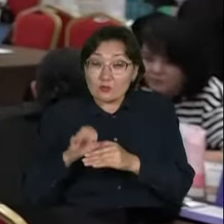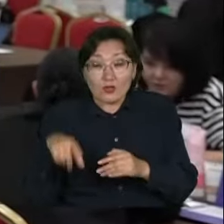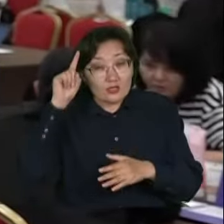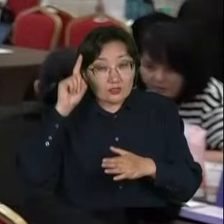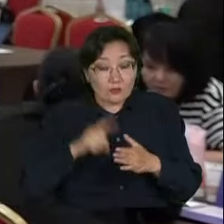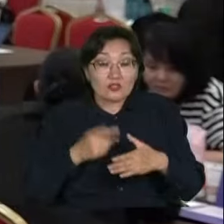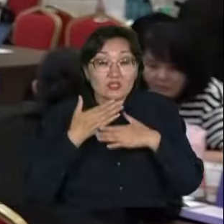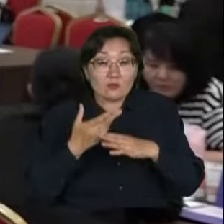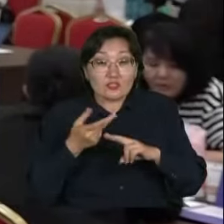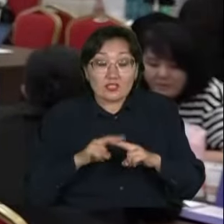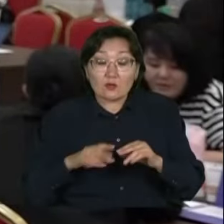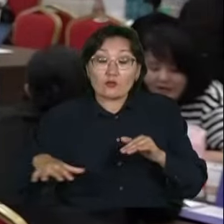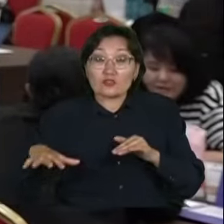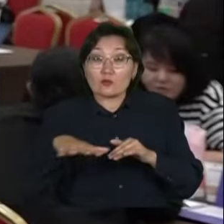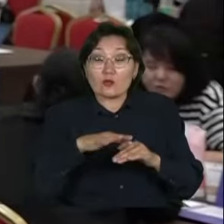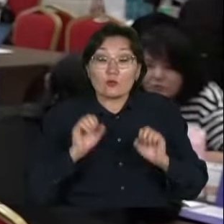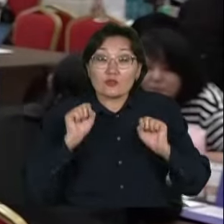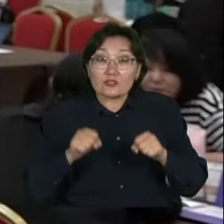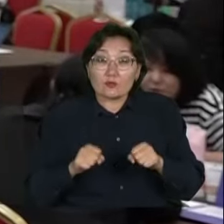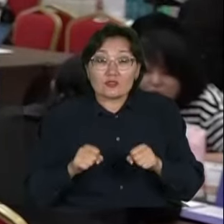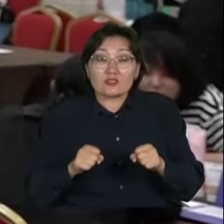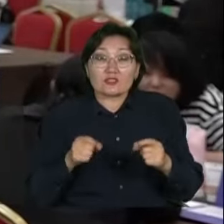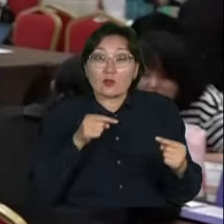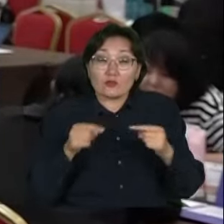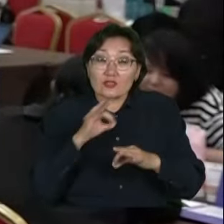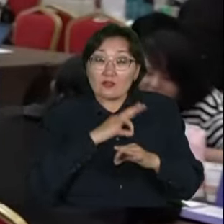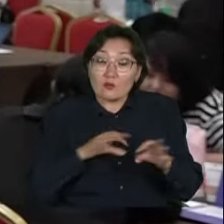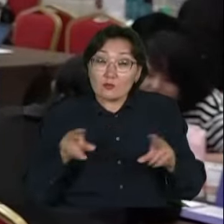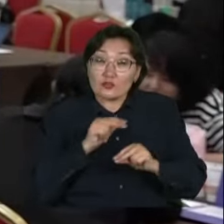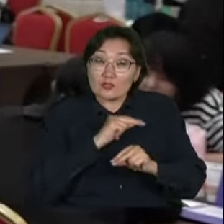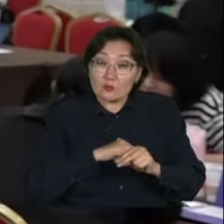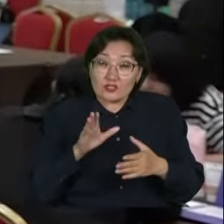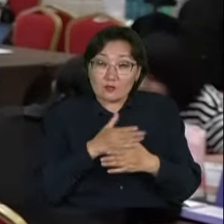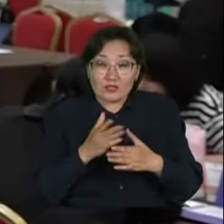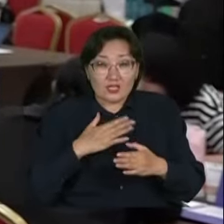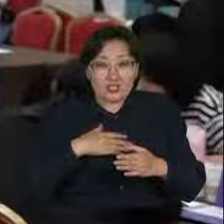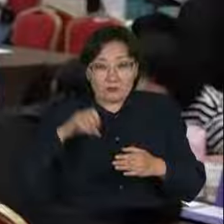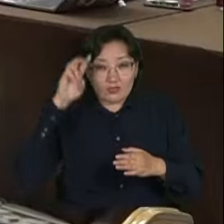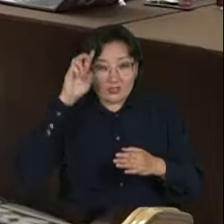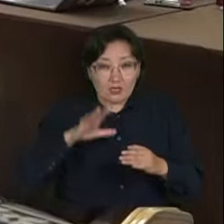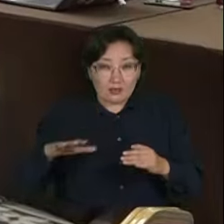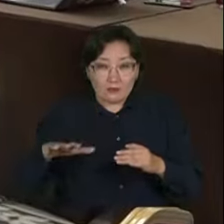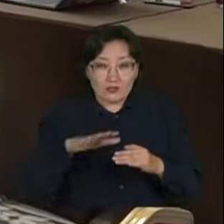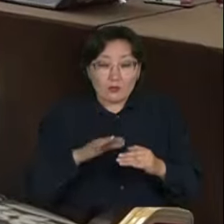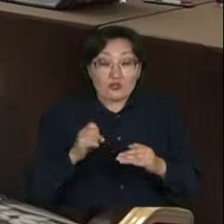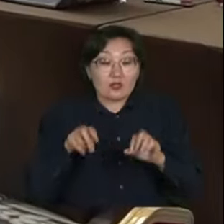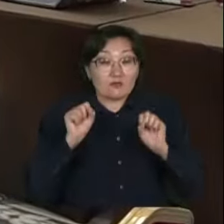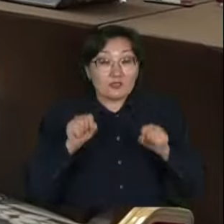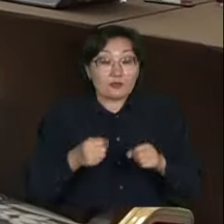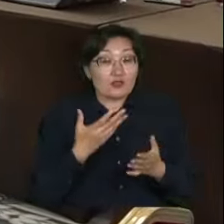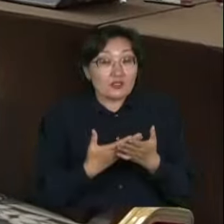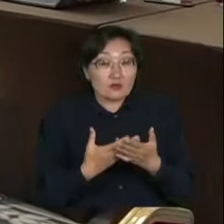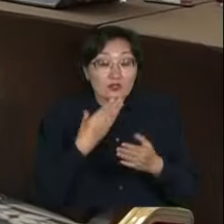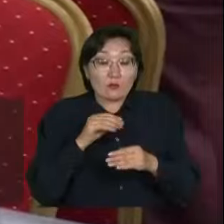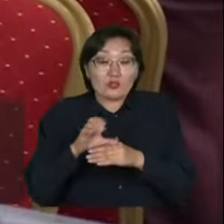что благодаря этой площадке мы сможем наладить взаимовыгодное сотрудничество между нашими странами. Помимо возможности показать